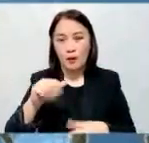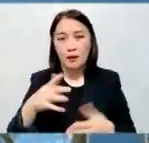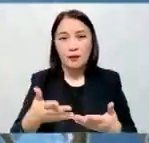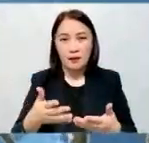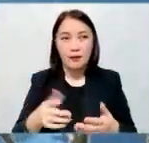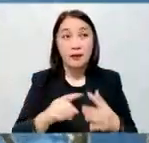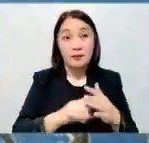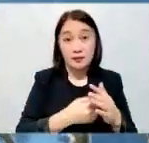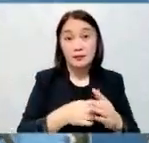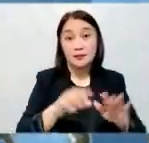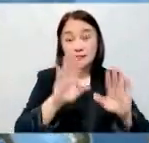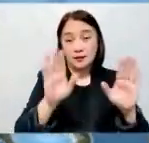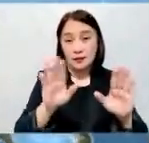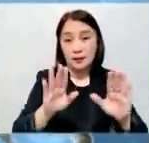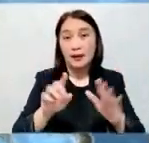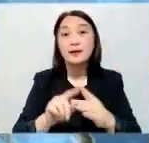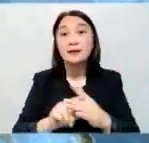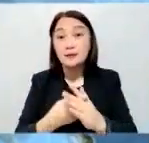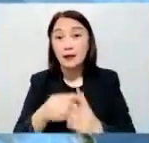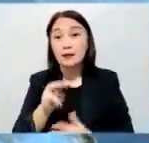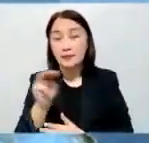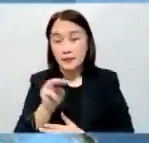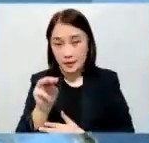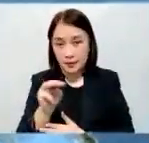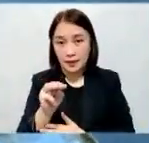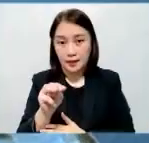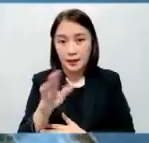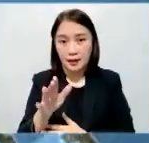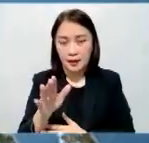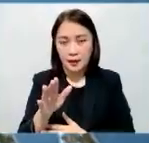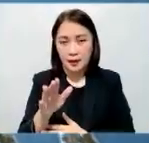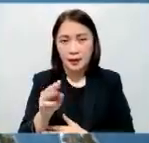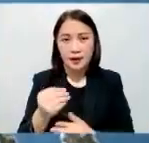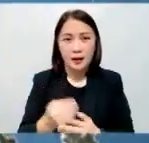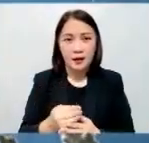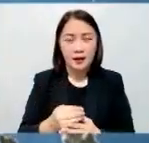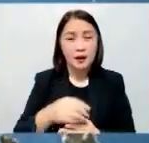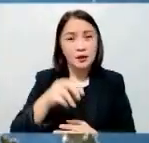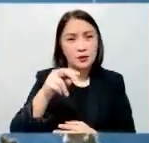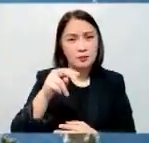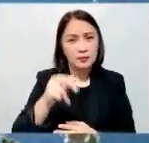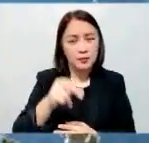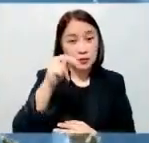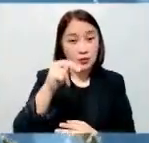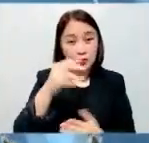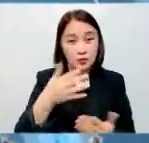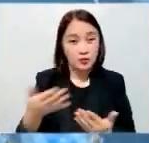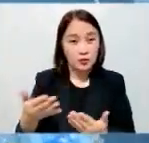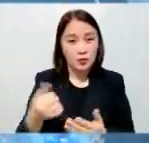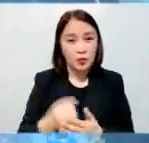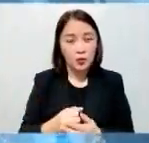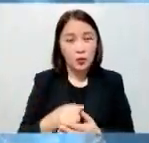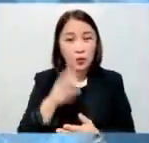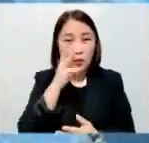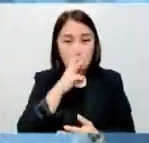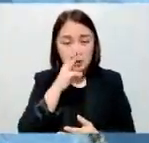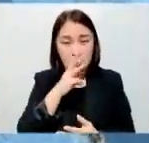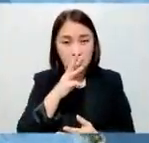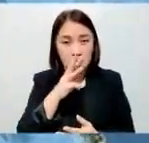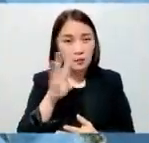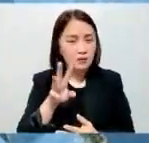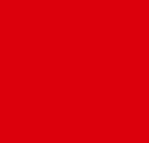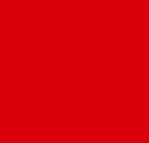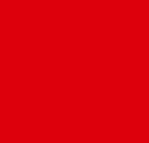ng Lunes, uulanin na rin sa kanlurang parte ng Southern Luzon at Western Visayas, bunsod pa rin ng habagat.